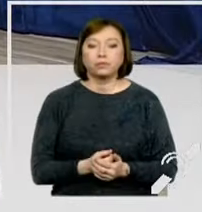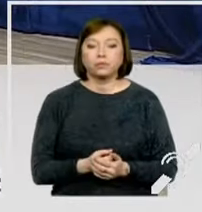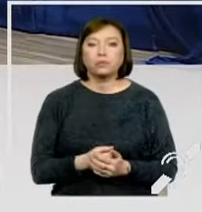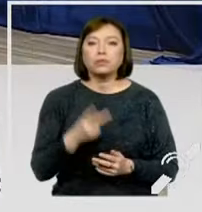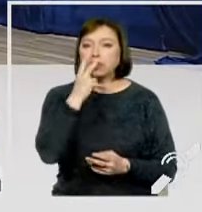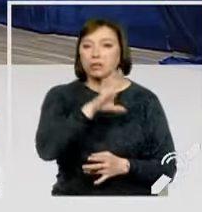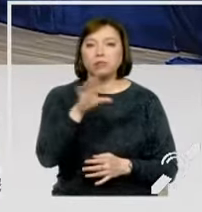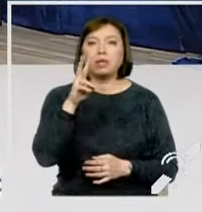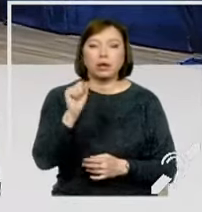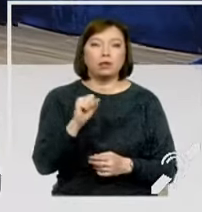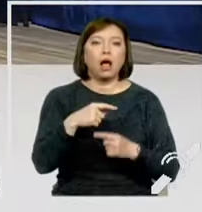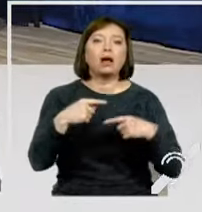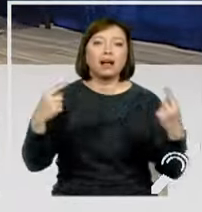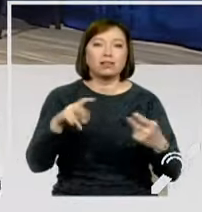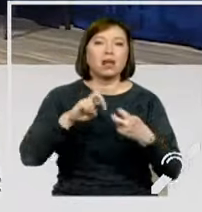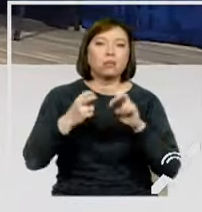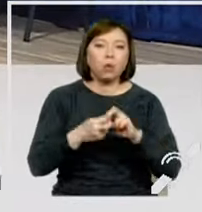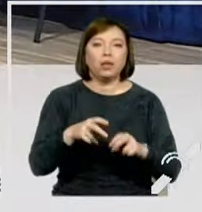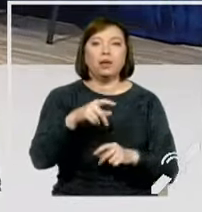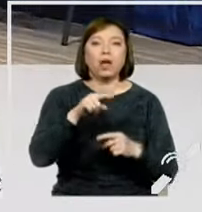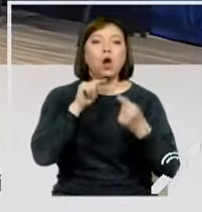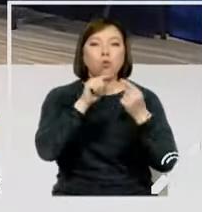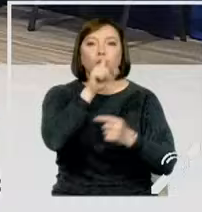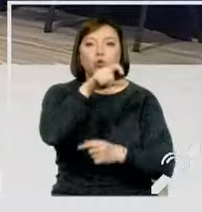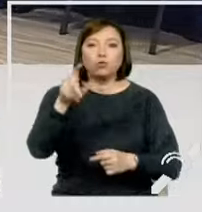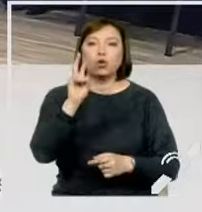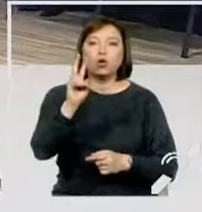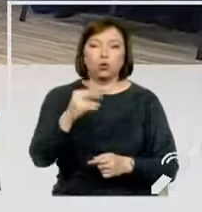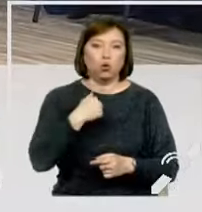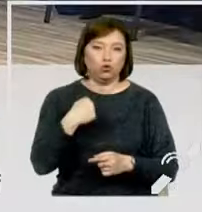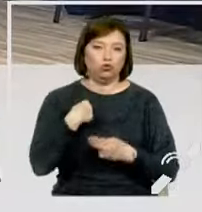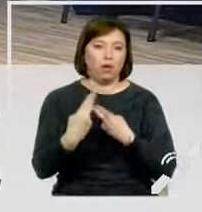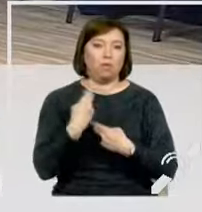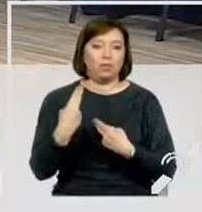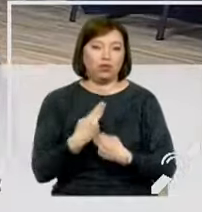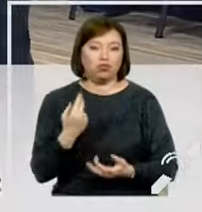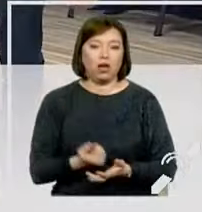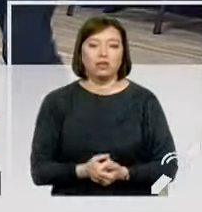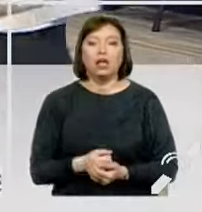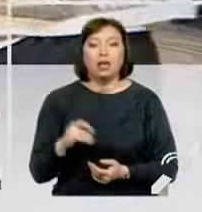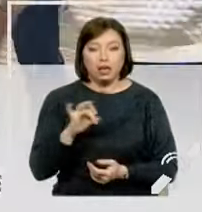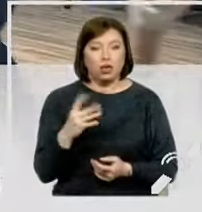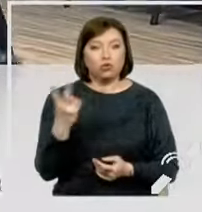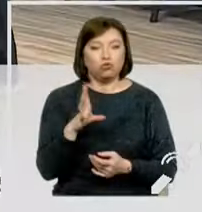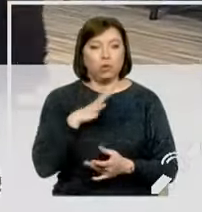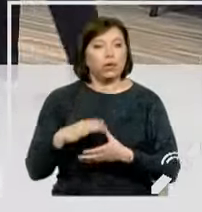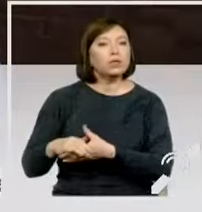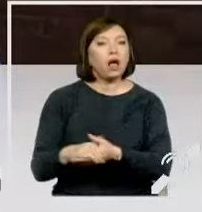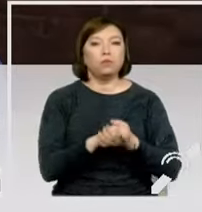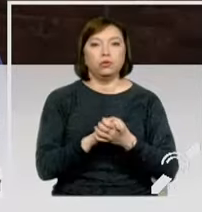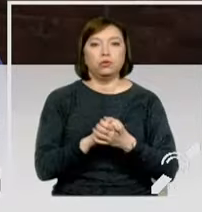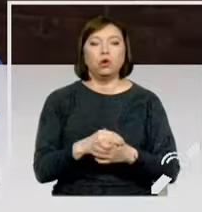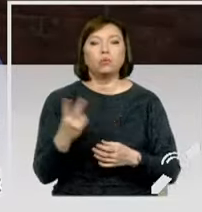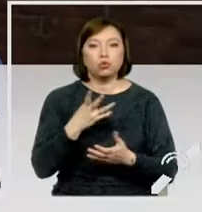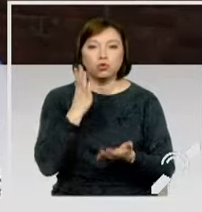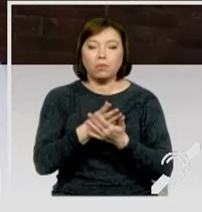fața celor care vor să ne pună piciorul pe cap. Și cred că mai mult ca oricând trebuie să fim uniți și mai mult ca oricând trebuie să